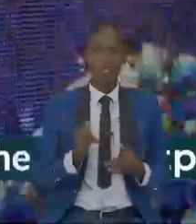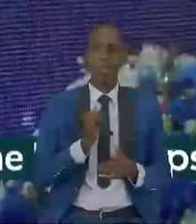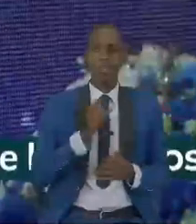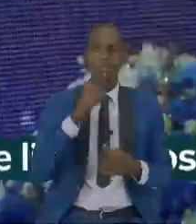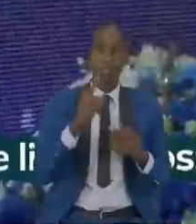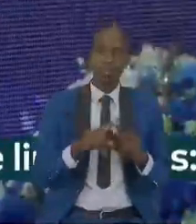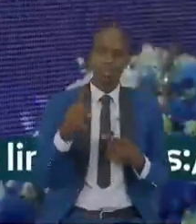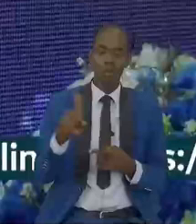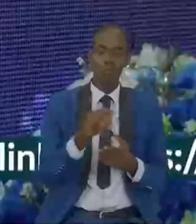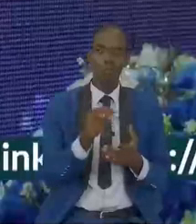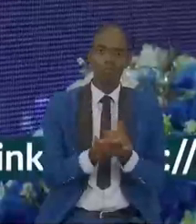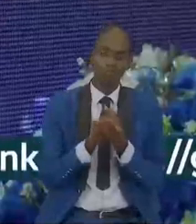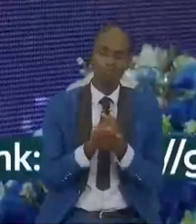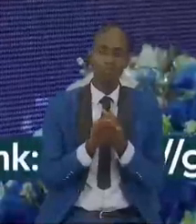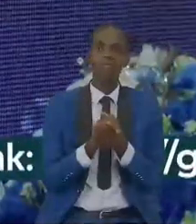pour vous.